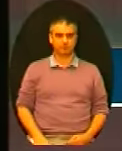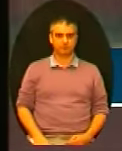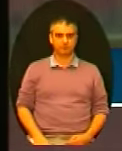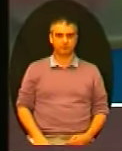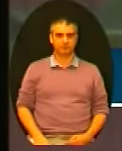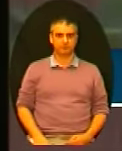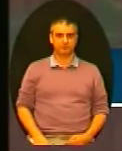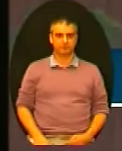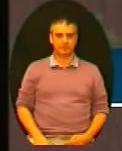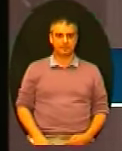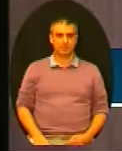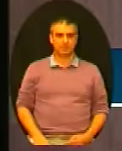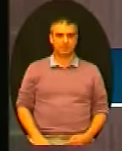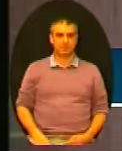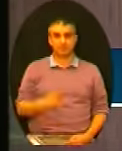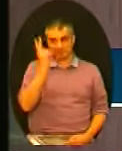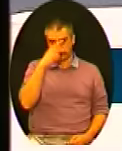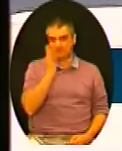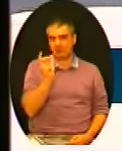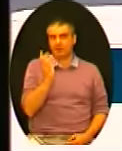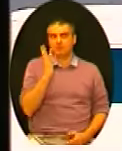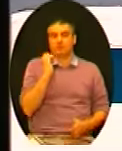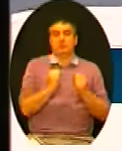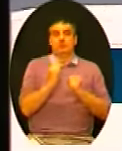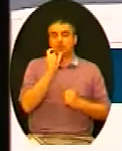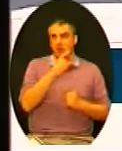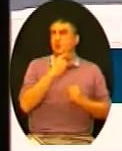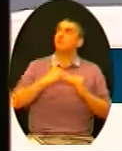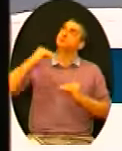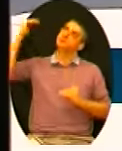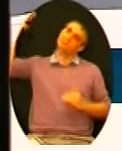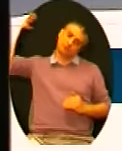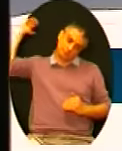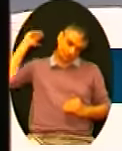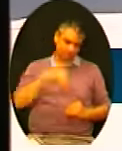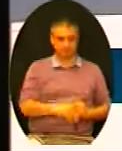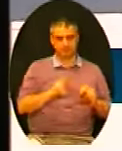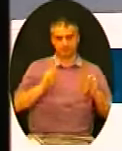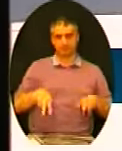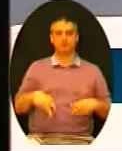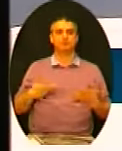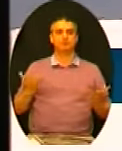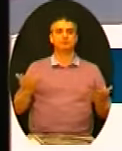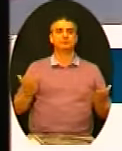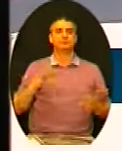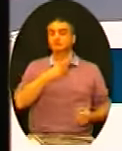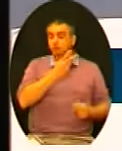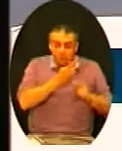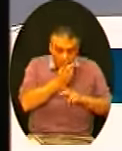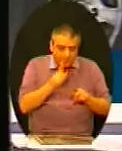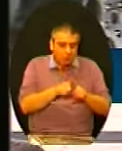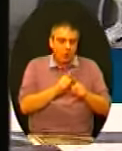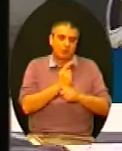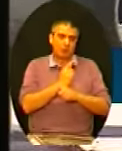ולהבין את הקטע הקשה והנוראי שבן אדם איגרא רמה לבירה עמיקתא, ואת מה שהוא עובר